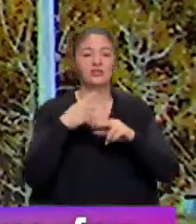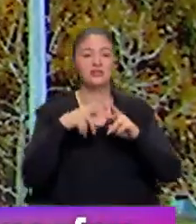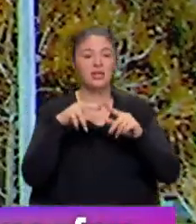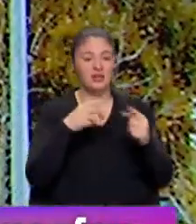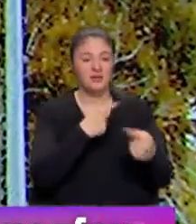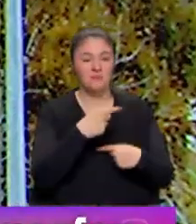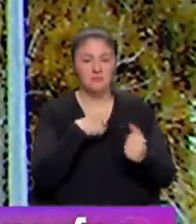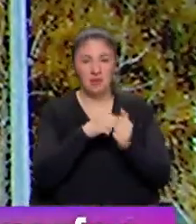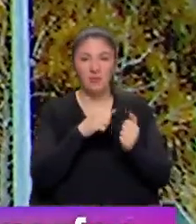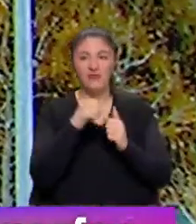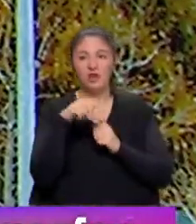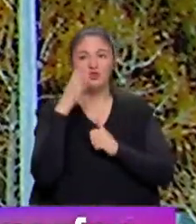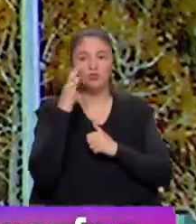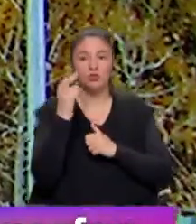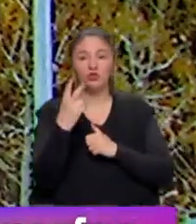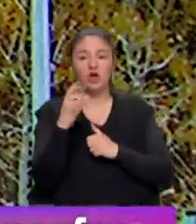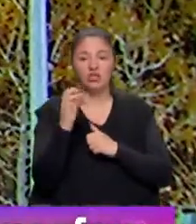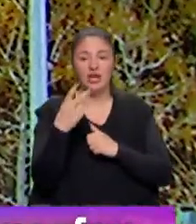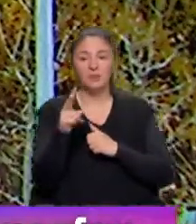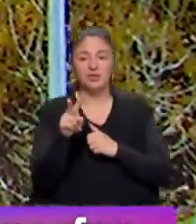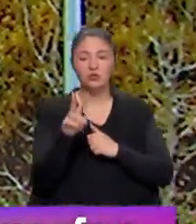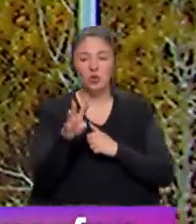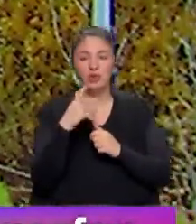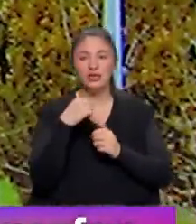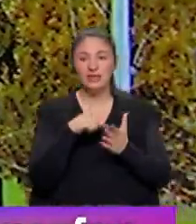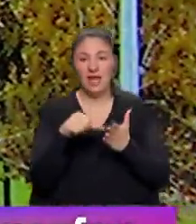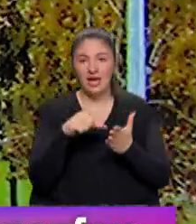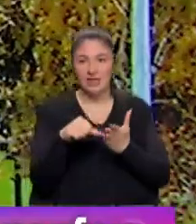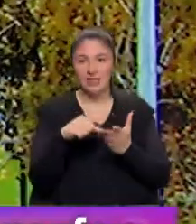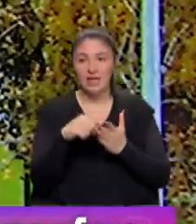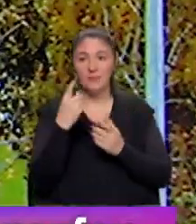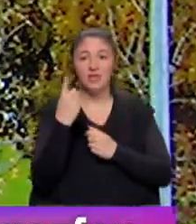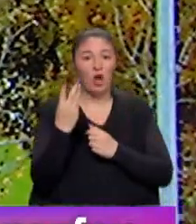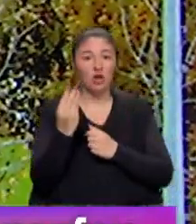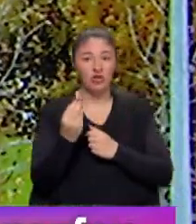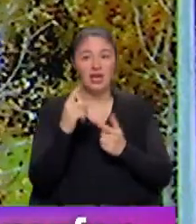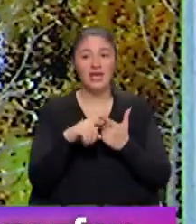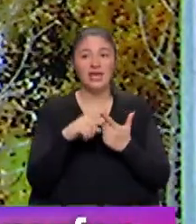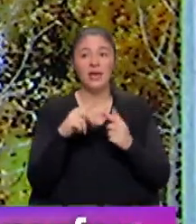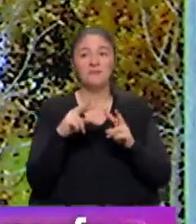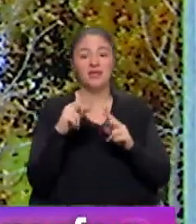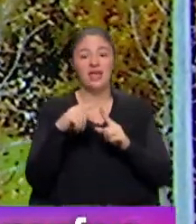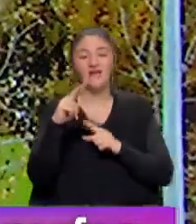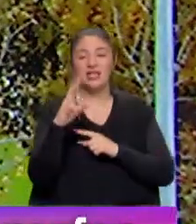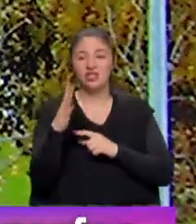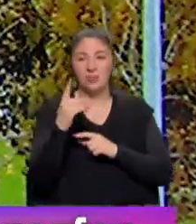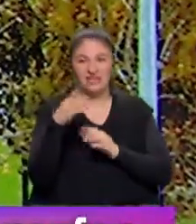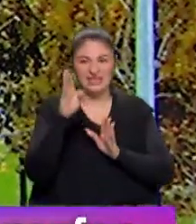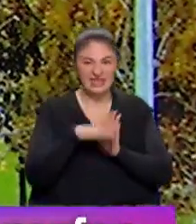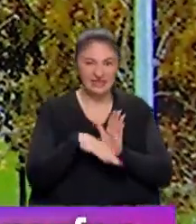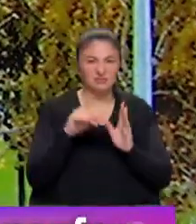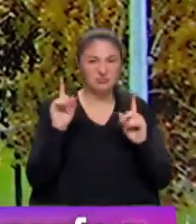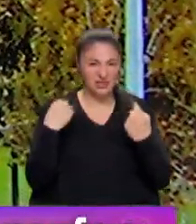Bingöl'le, vergi uzmanıyla, 3 Ocak 2024 tarihinde bir ne olacak? 2. MTV'lerde acaba bir